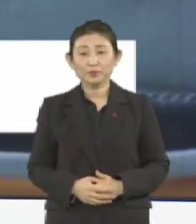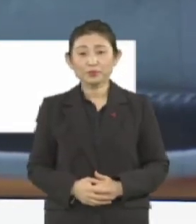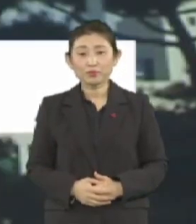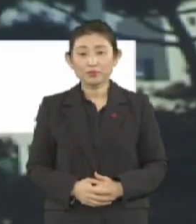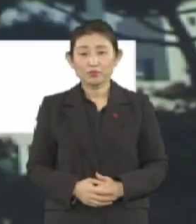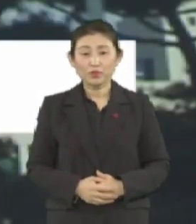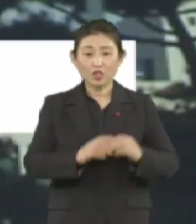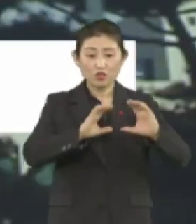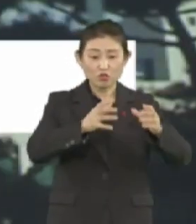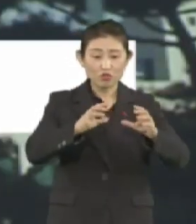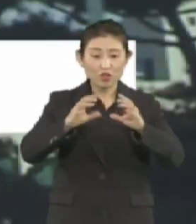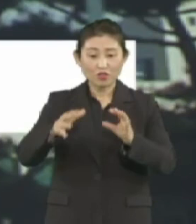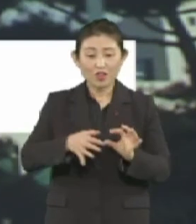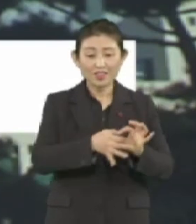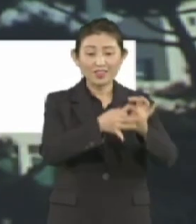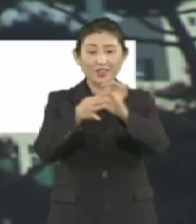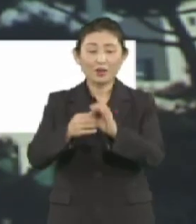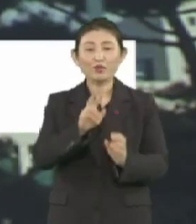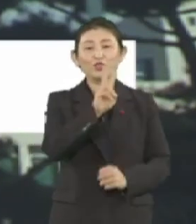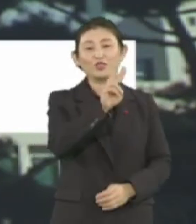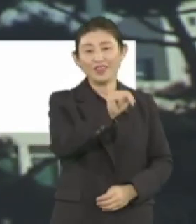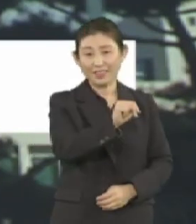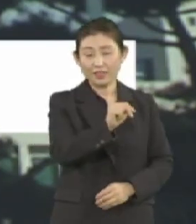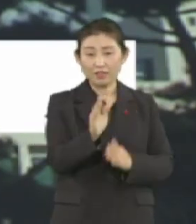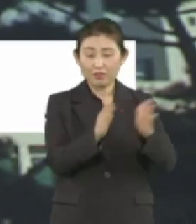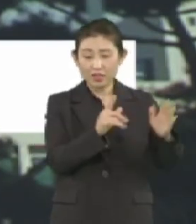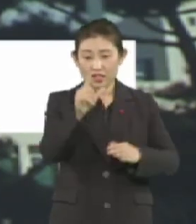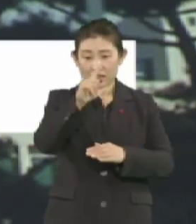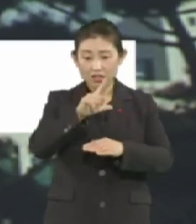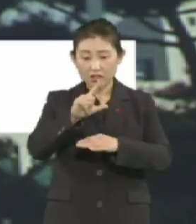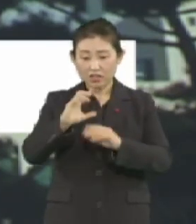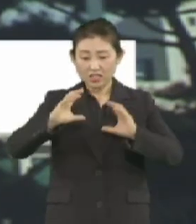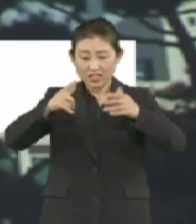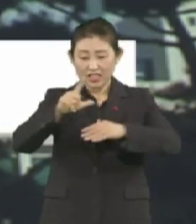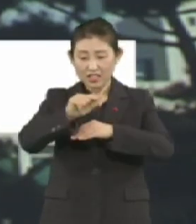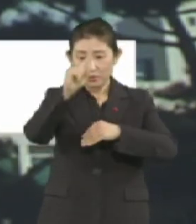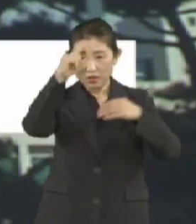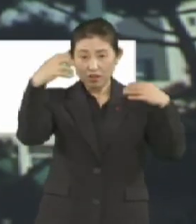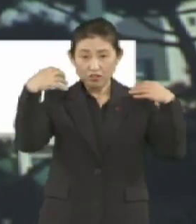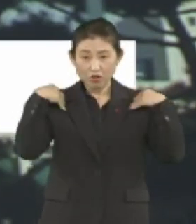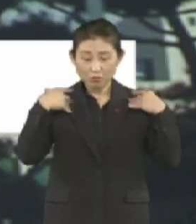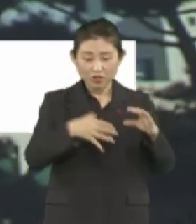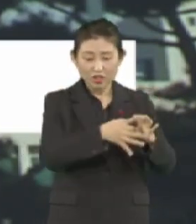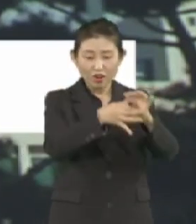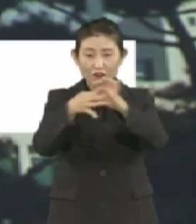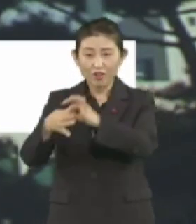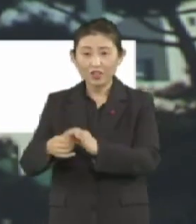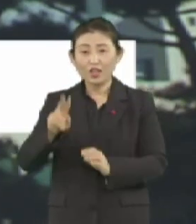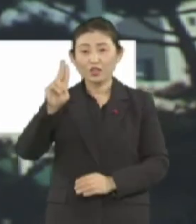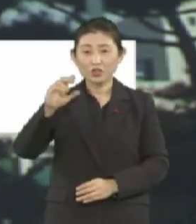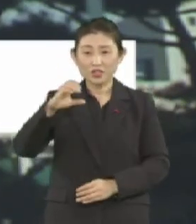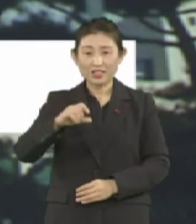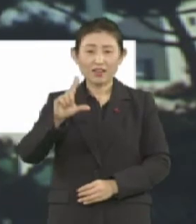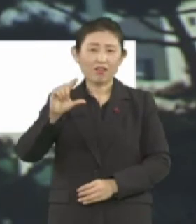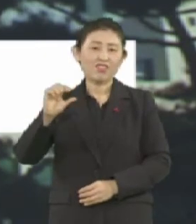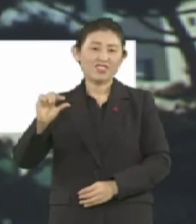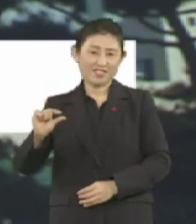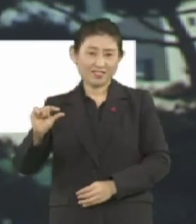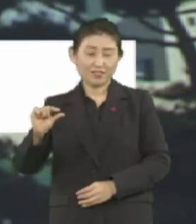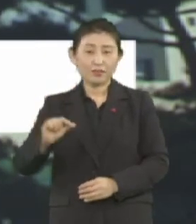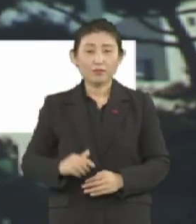국가 간의 연합이 UN이라 한다면 지방 정부들 간의 연합체가 UCLG다 이렇게 말씀드릴 수